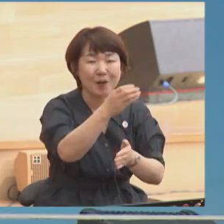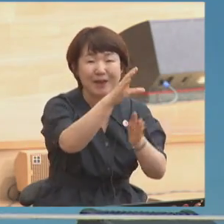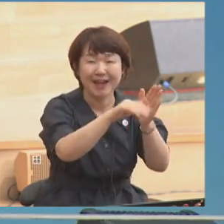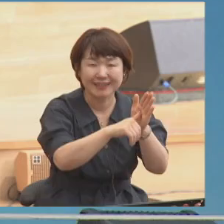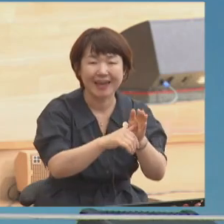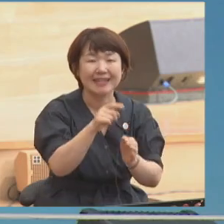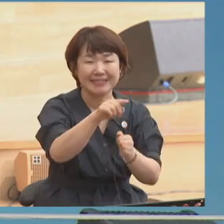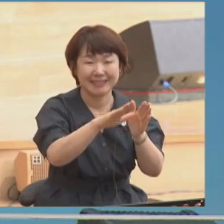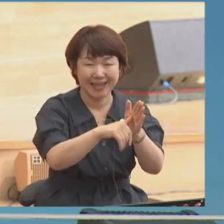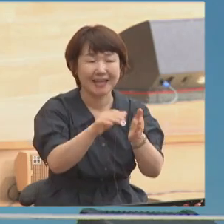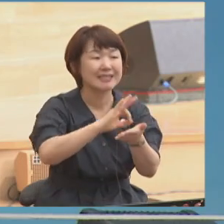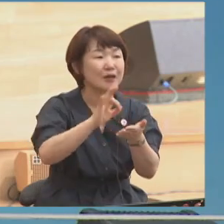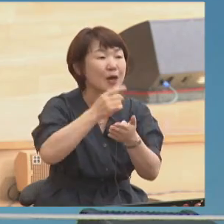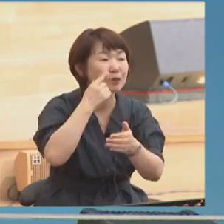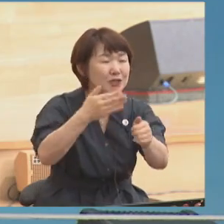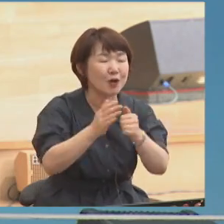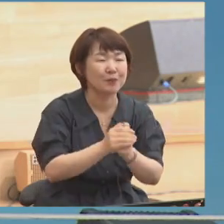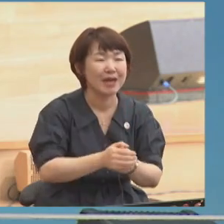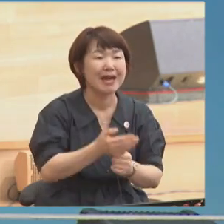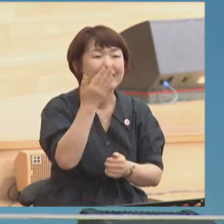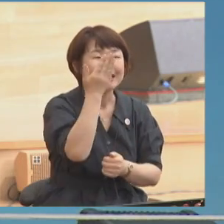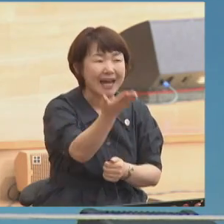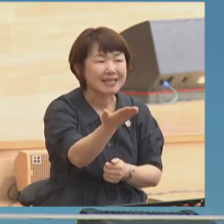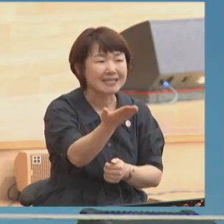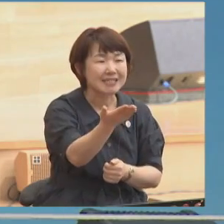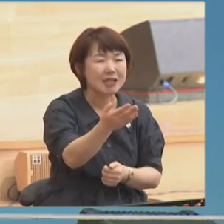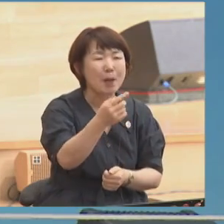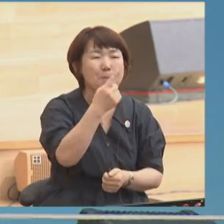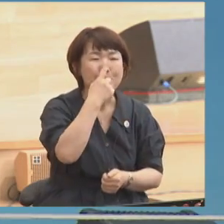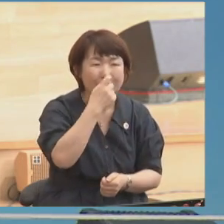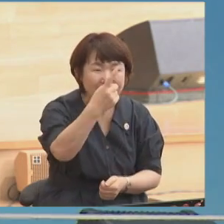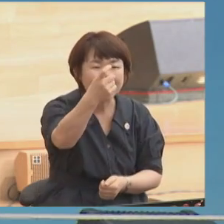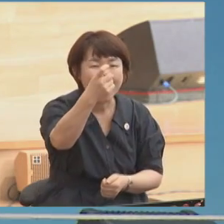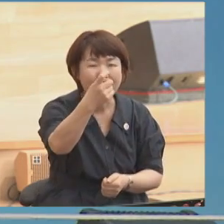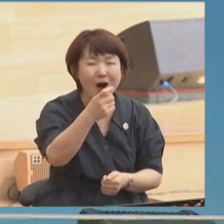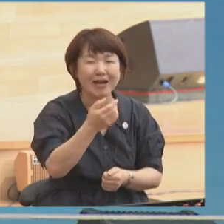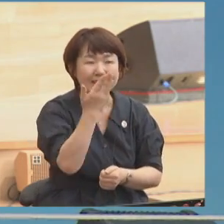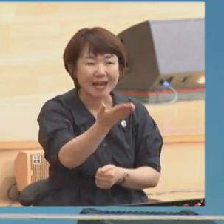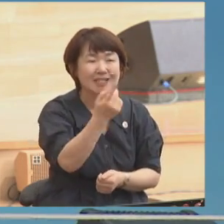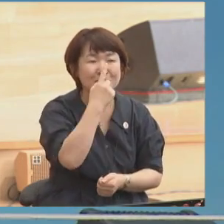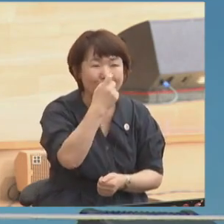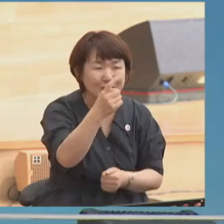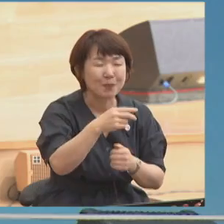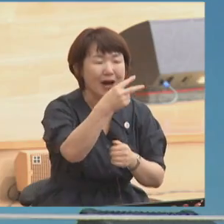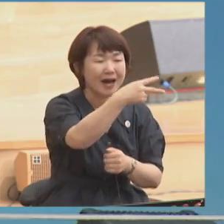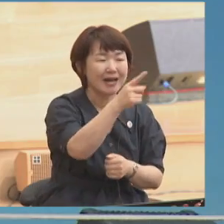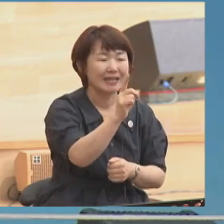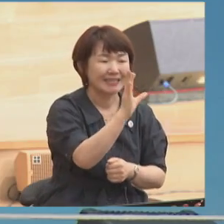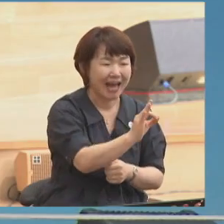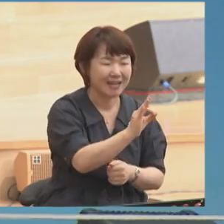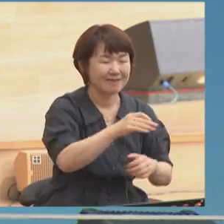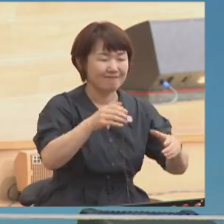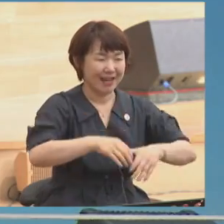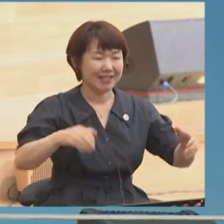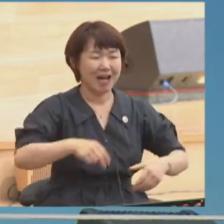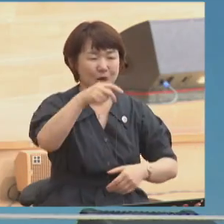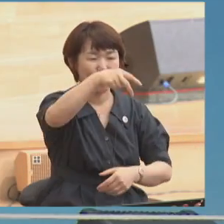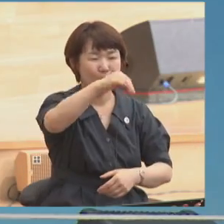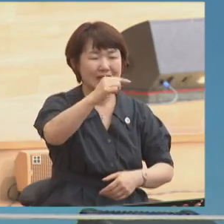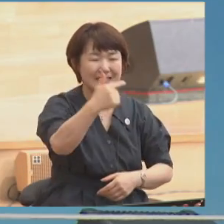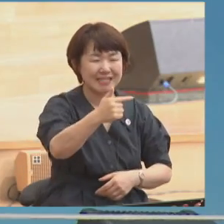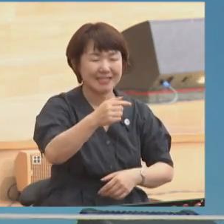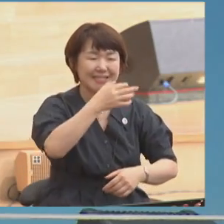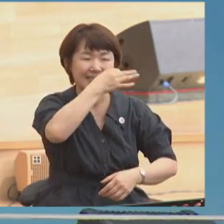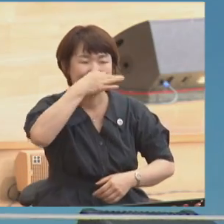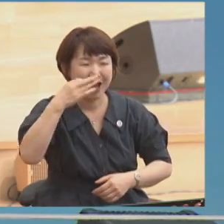있어요. 그때 당신 멋져 그렇게 외쳐보면 어떨까 생각되어져요. 당이 어떻게 되냐? 당당하고